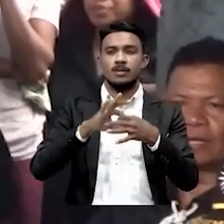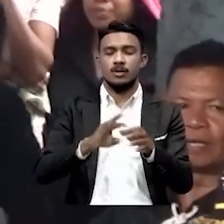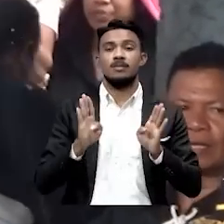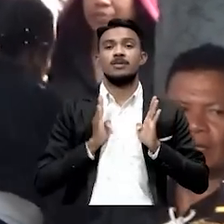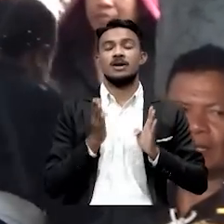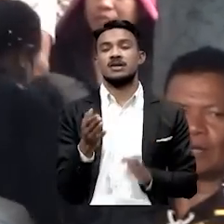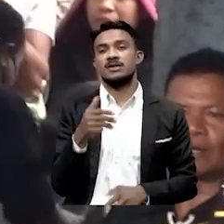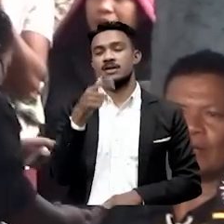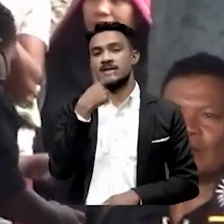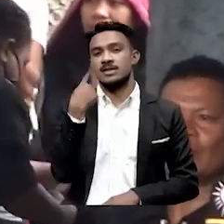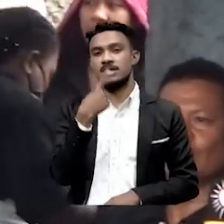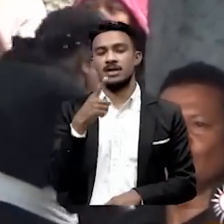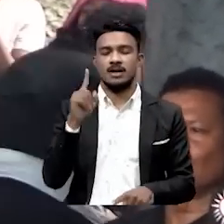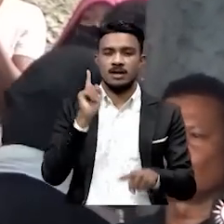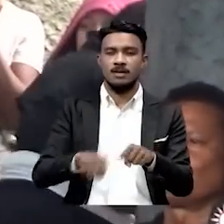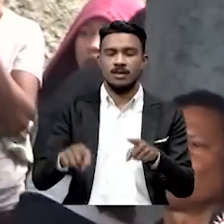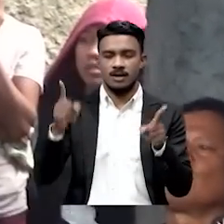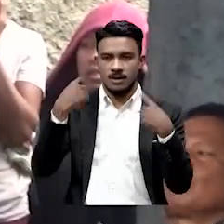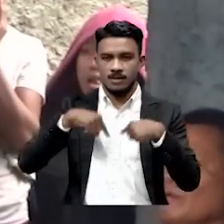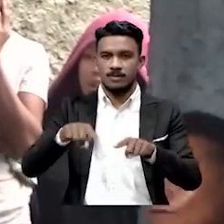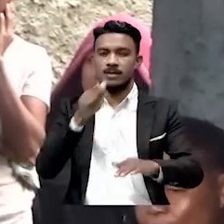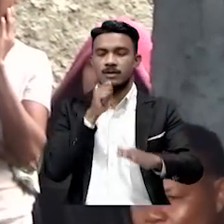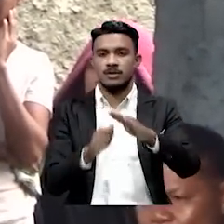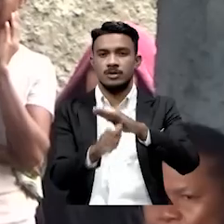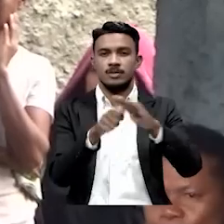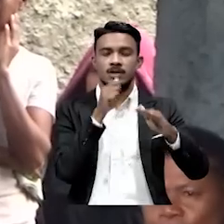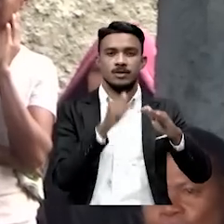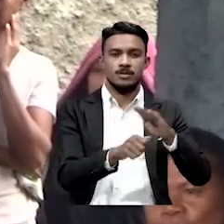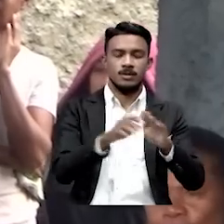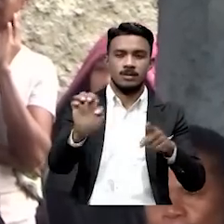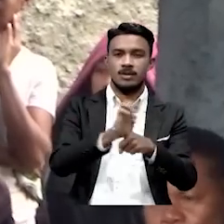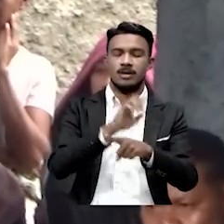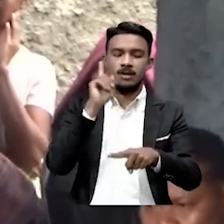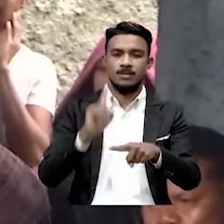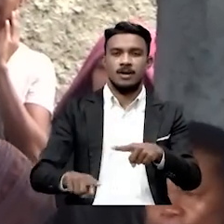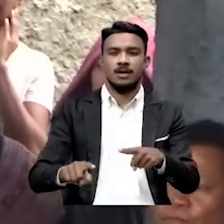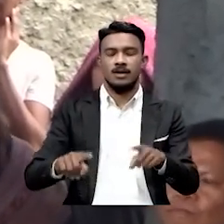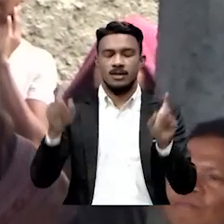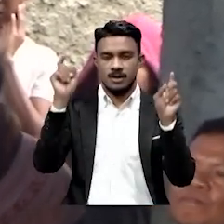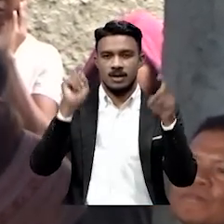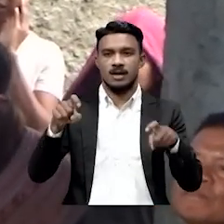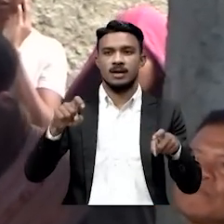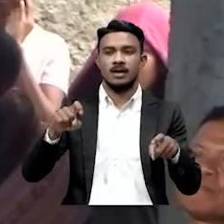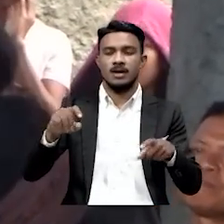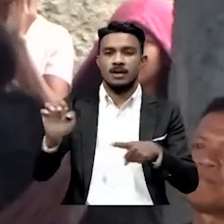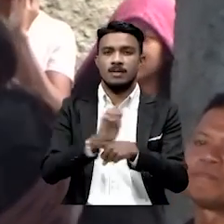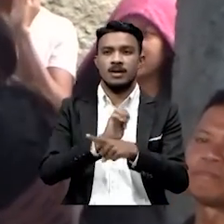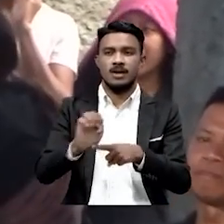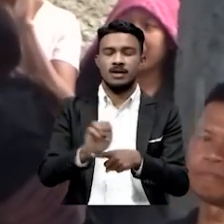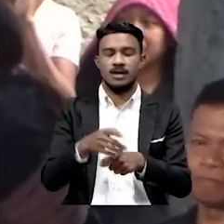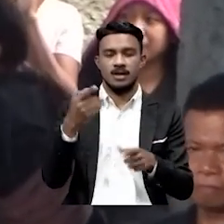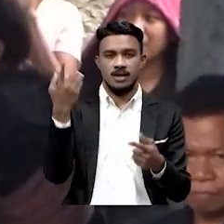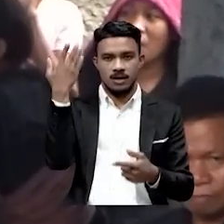sir lah persisa ona pas subuh-subuh nak treina. Thank you treina ini ya publiku. Atu kita buat sir ne identitas